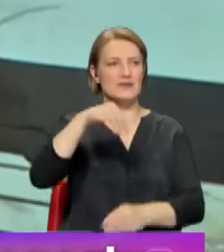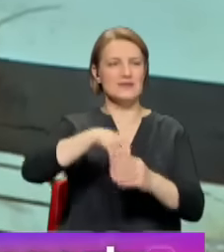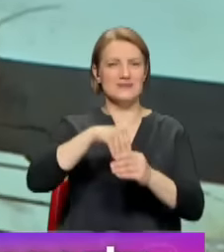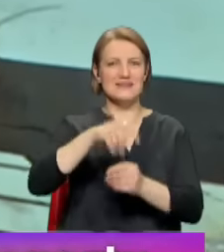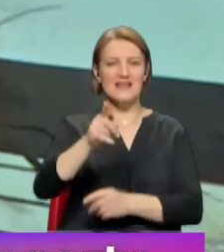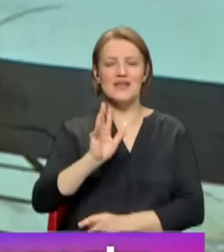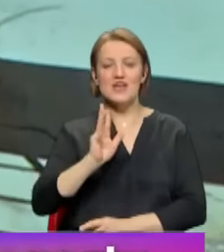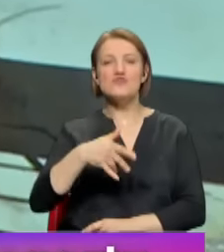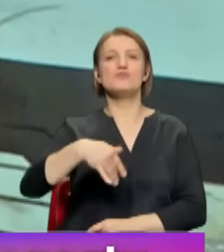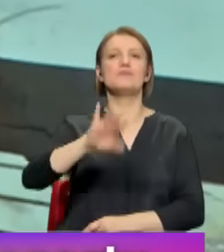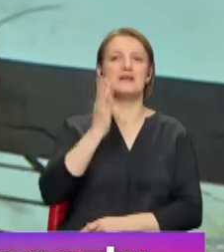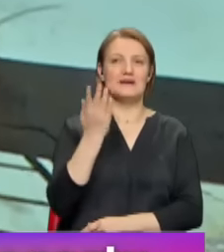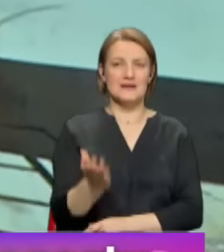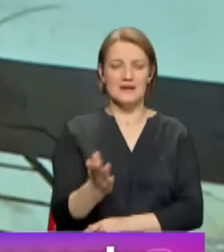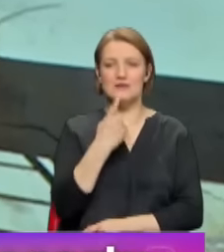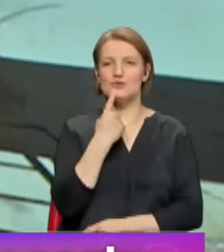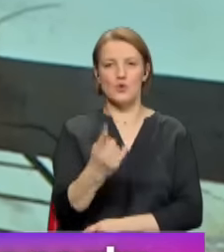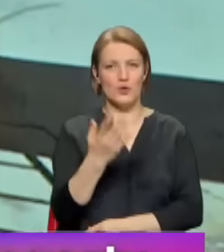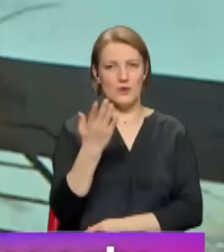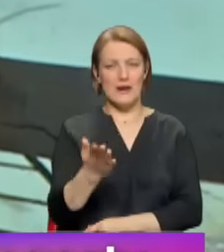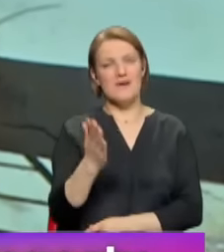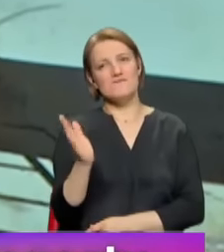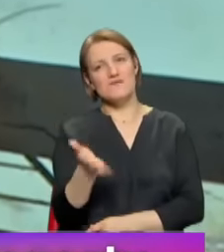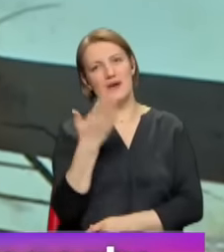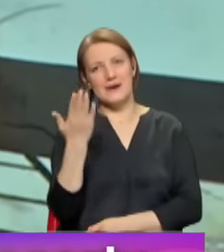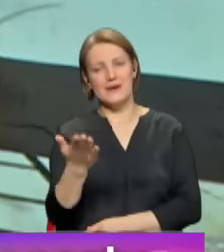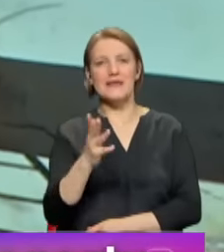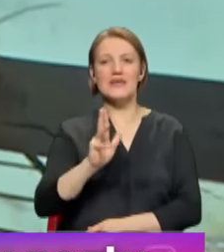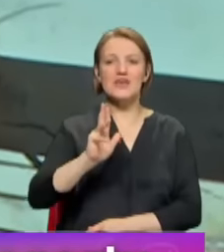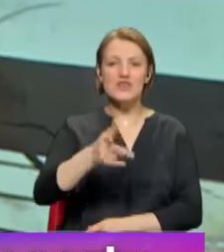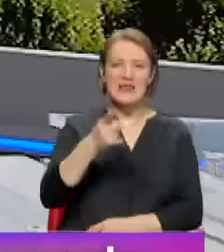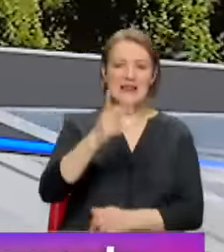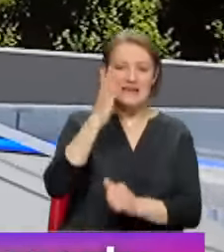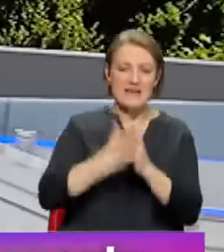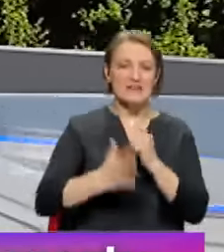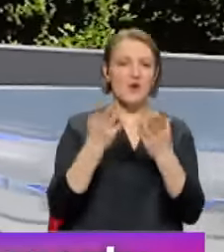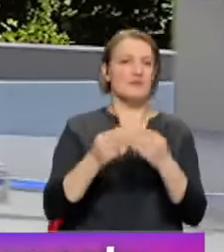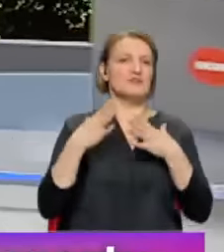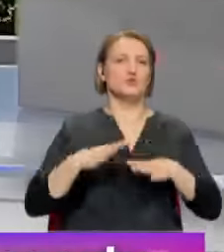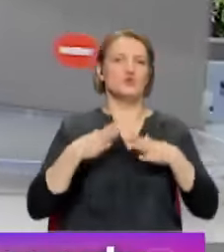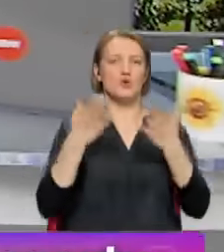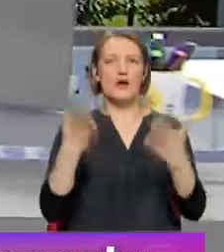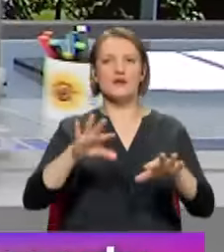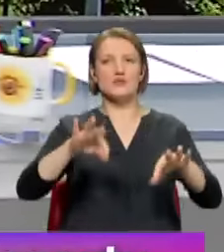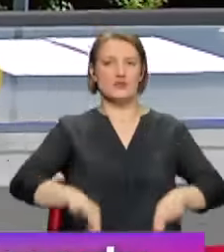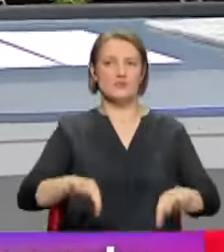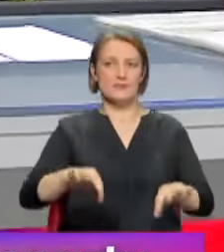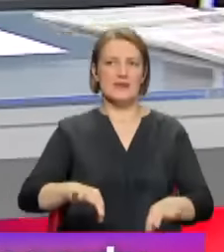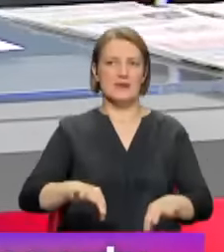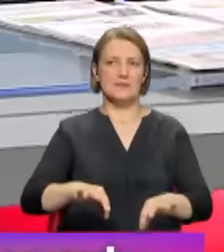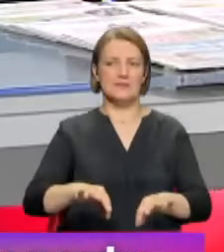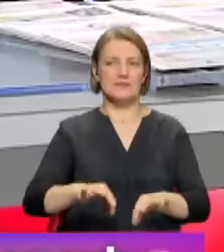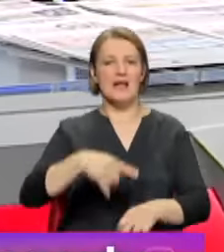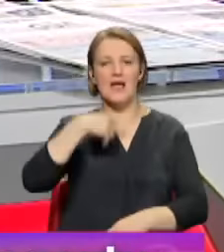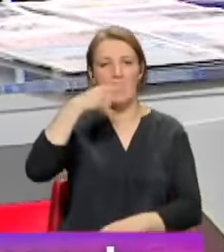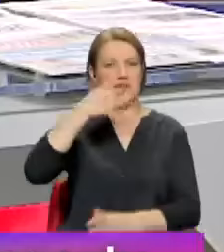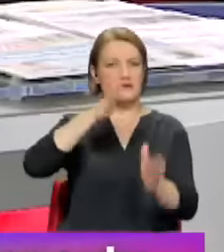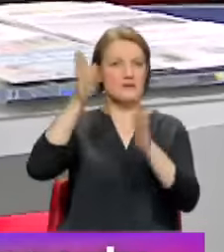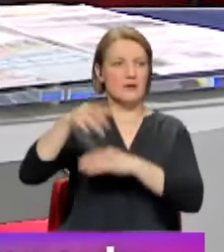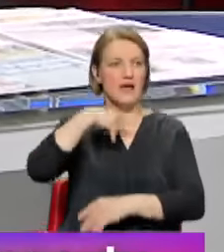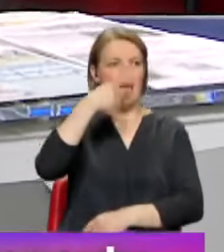içinden geçmemelerini söylüyorlar ya da geçmelerinin yasaklanmasını istiyorlar. Şimdi Elazığ'a